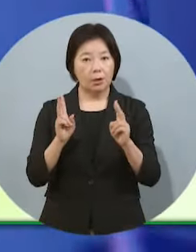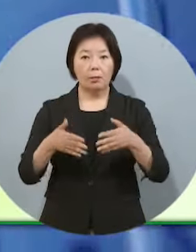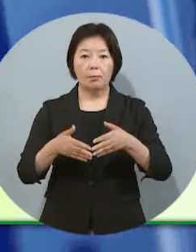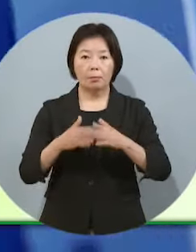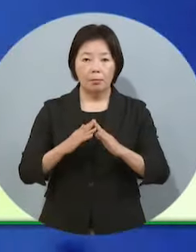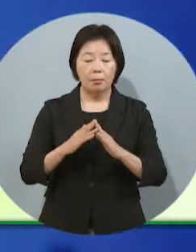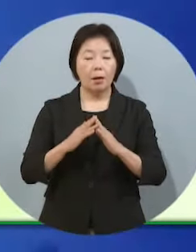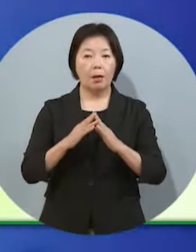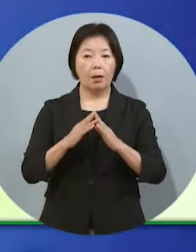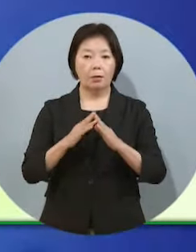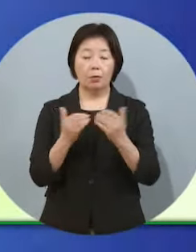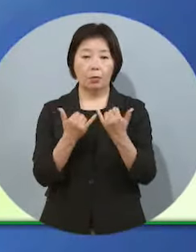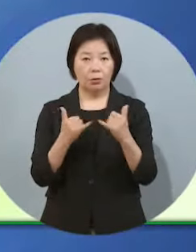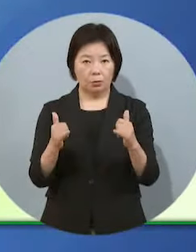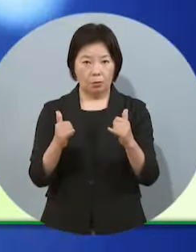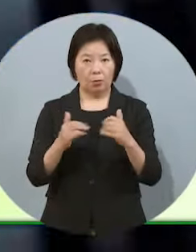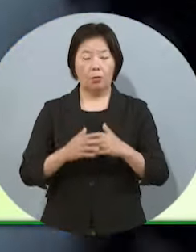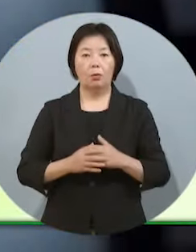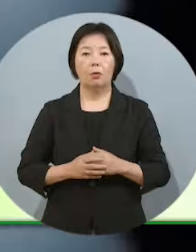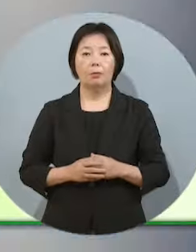です。